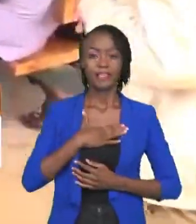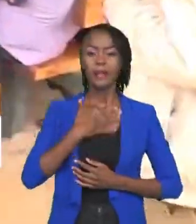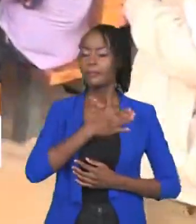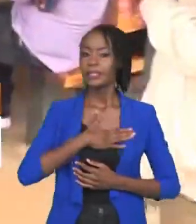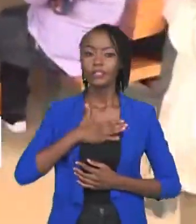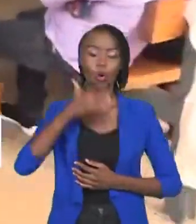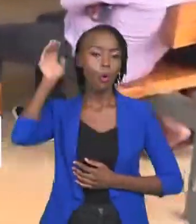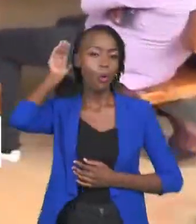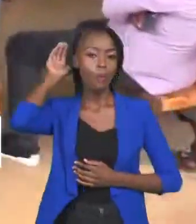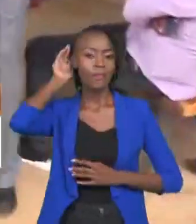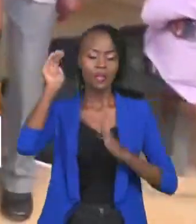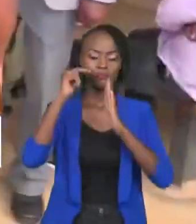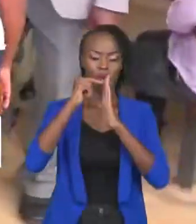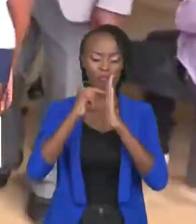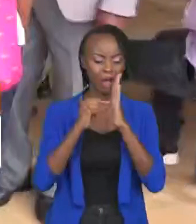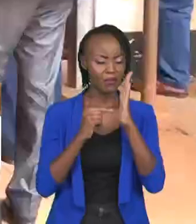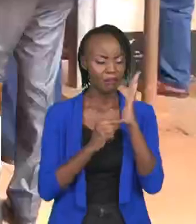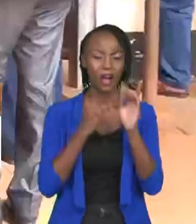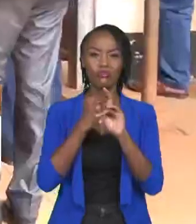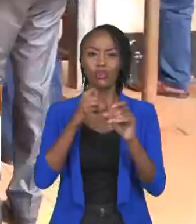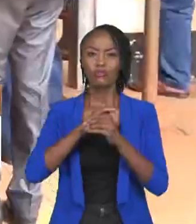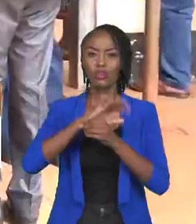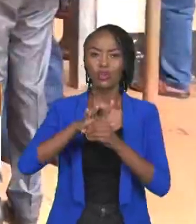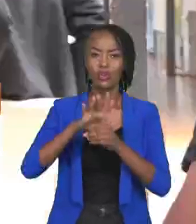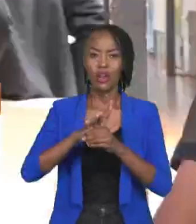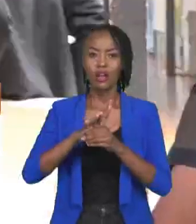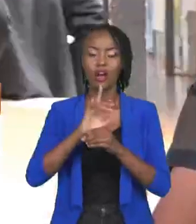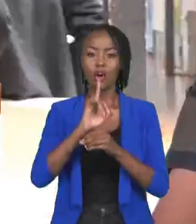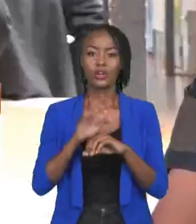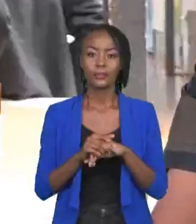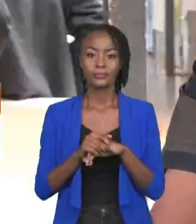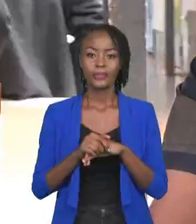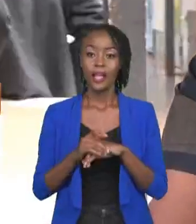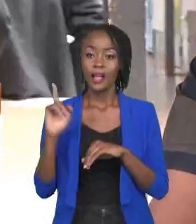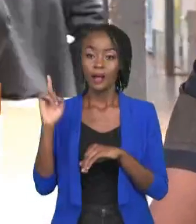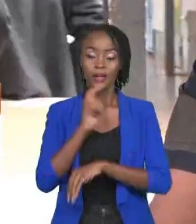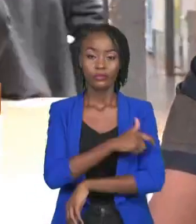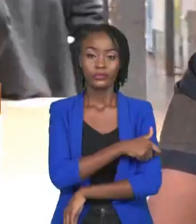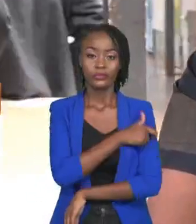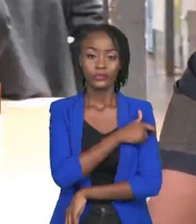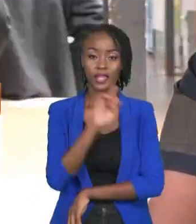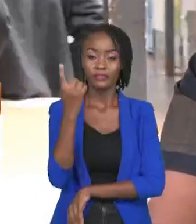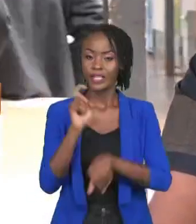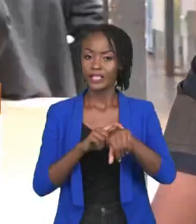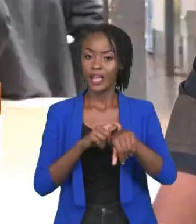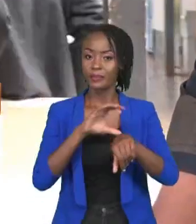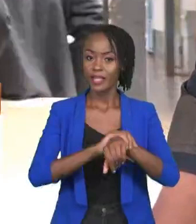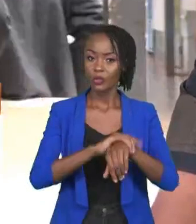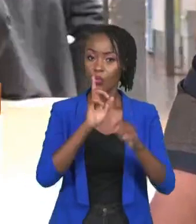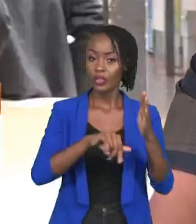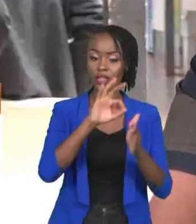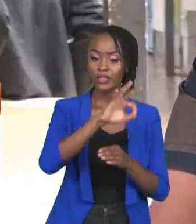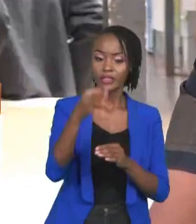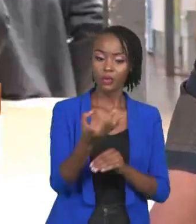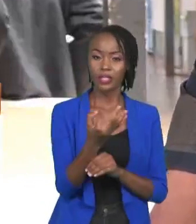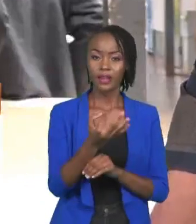vikwazo ambavyo vimewekwa na serikali kuzuia virusi vya corona. Chanjo yetu sasa hivi, mara ya kwanza tulipata 3,000,